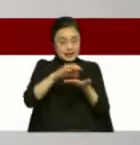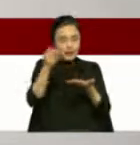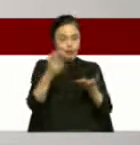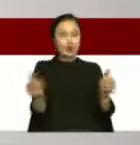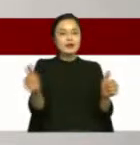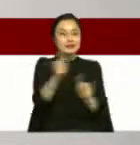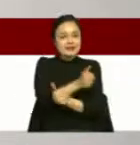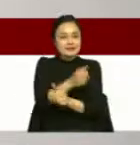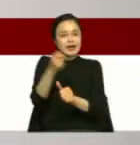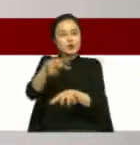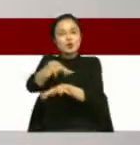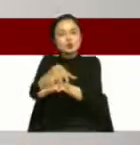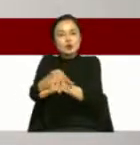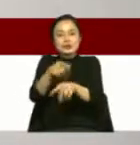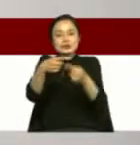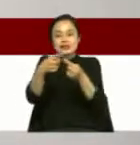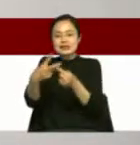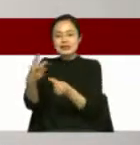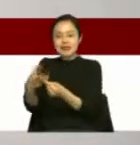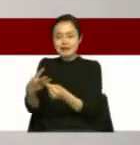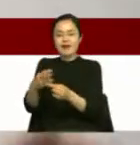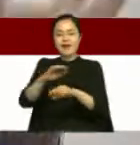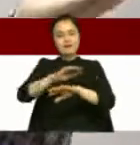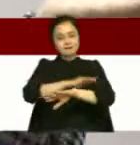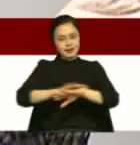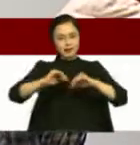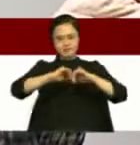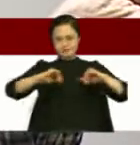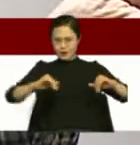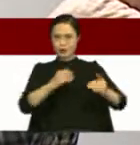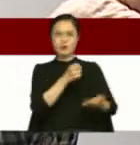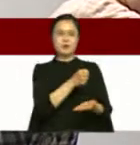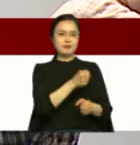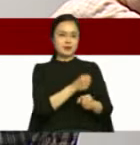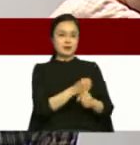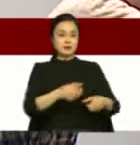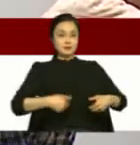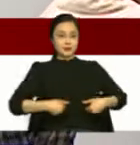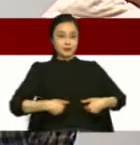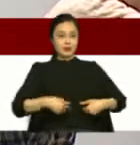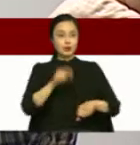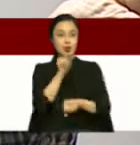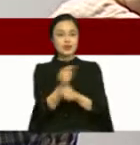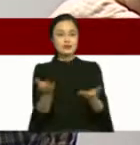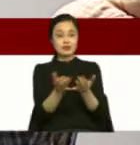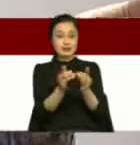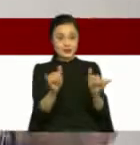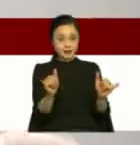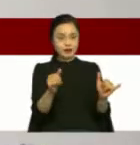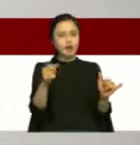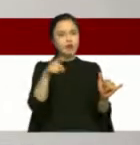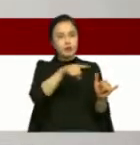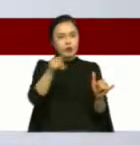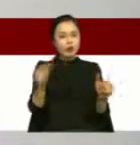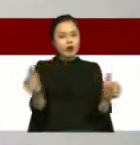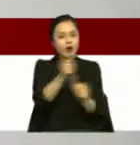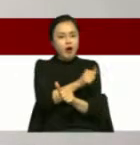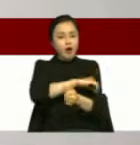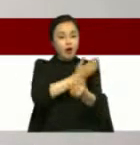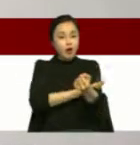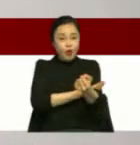최소한의 말하자면 행정 인력조차도 지금 이제 시장 분수에 가 있고 이렇게